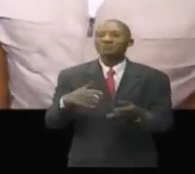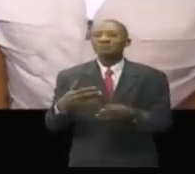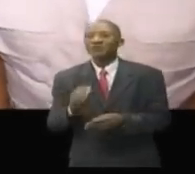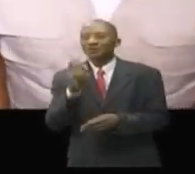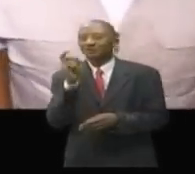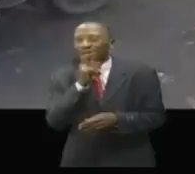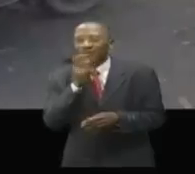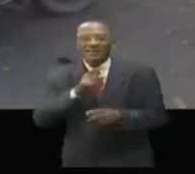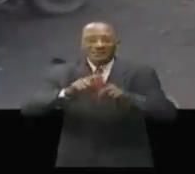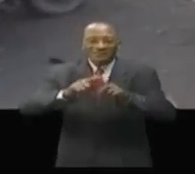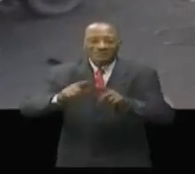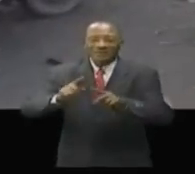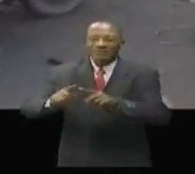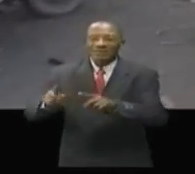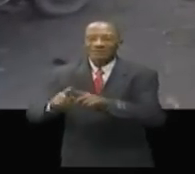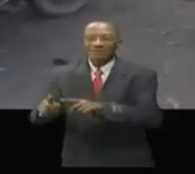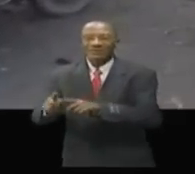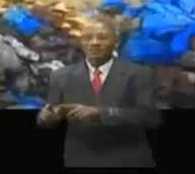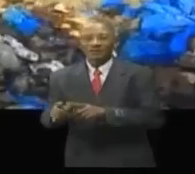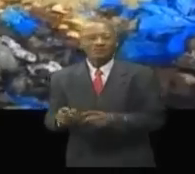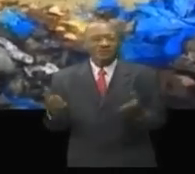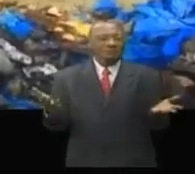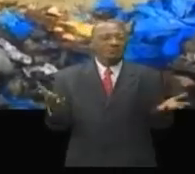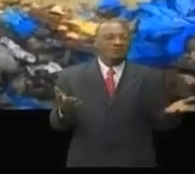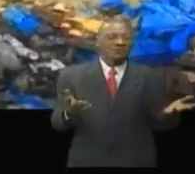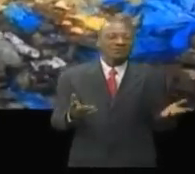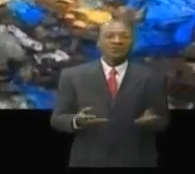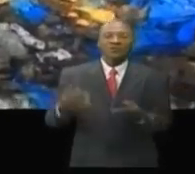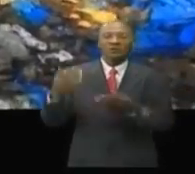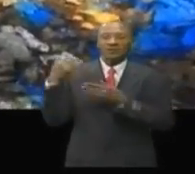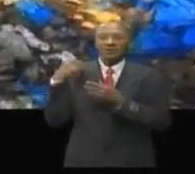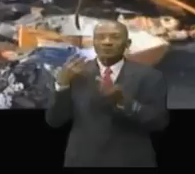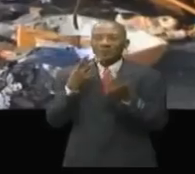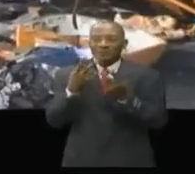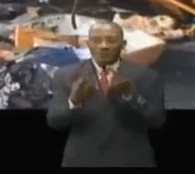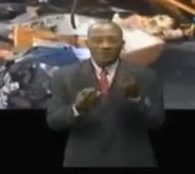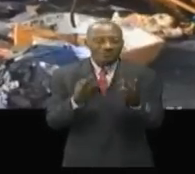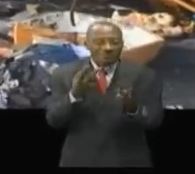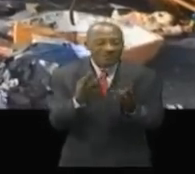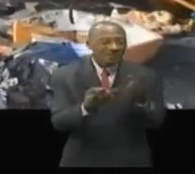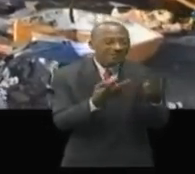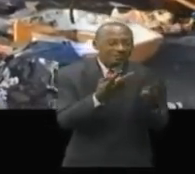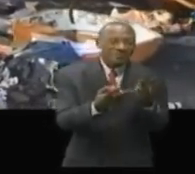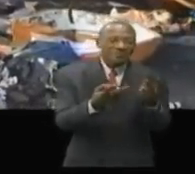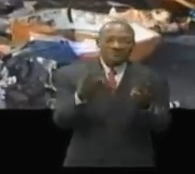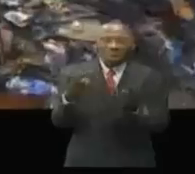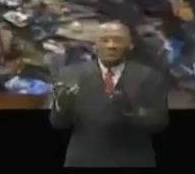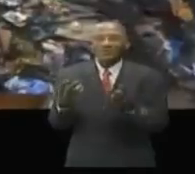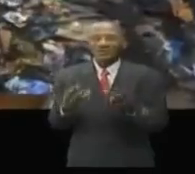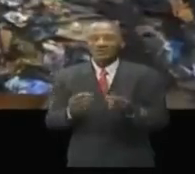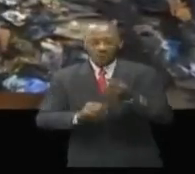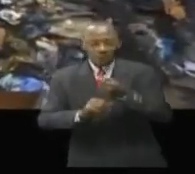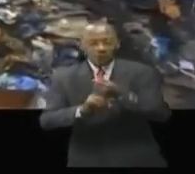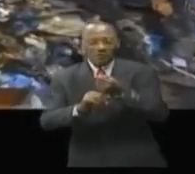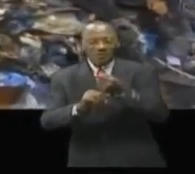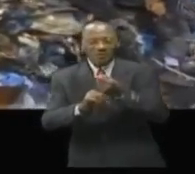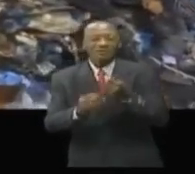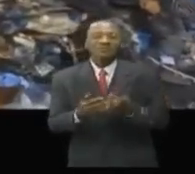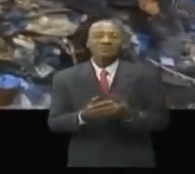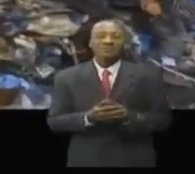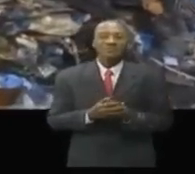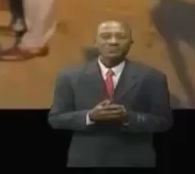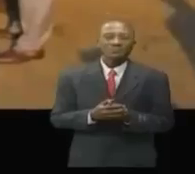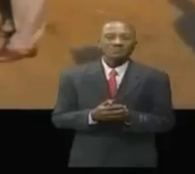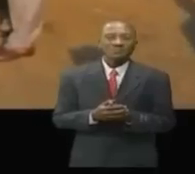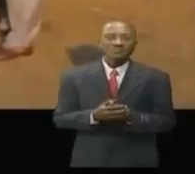visite à Barombo où ces jeunes gens, également recrutés parmi les Kounouna entendés hors la loi, et transformés